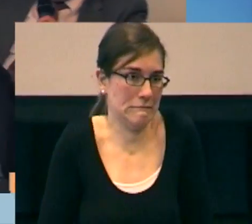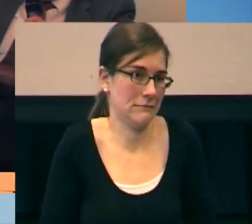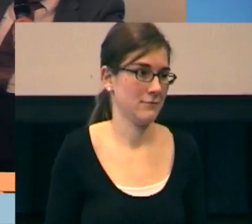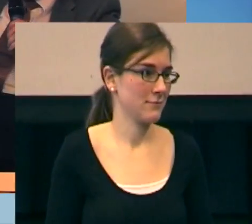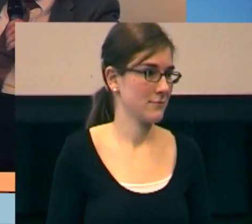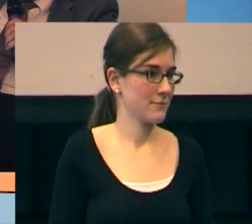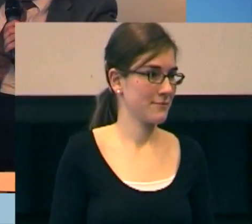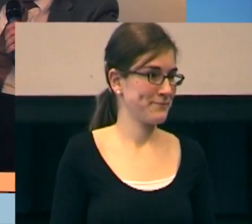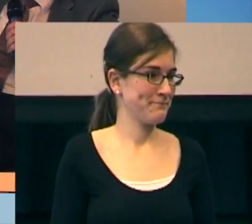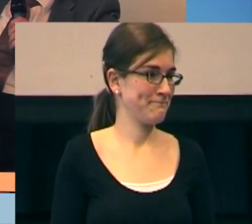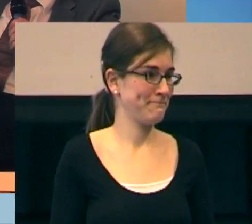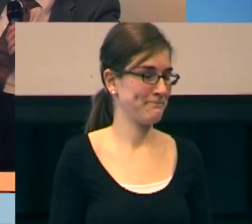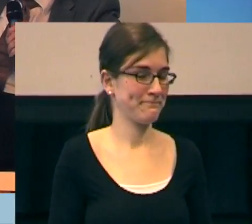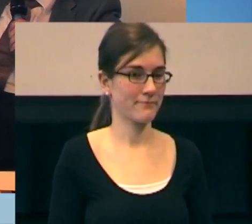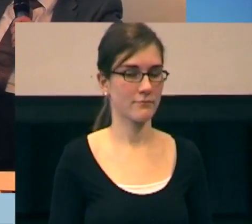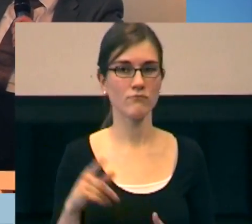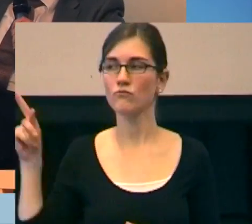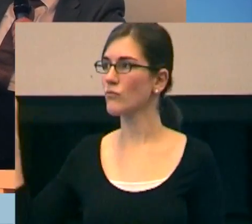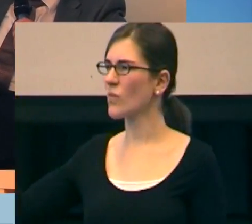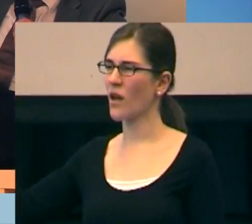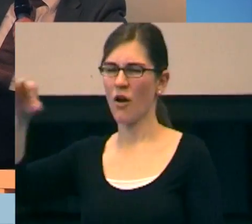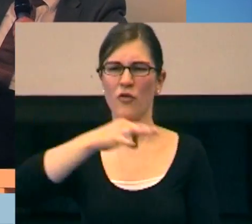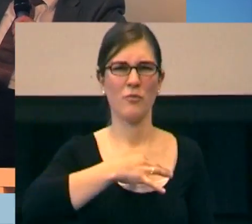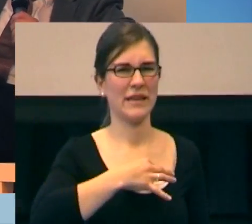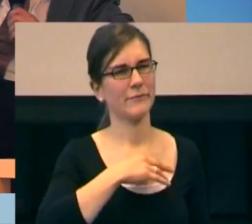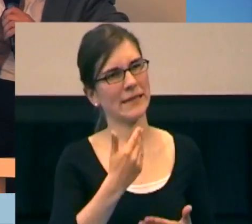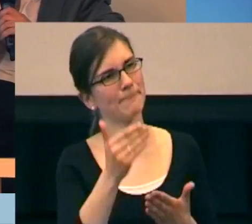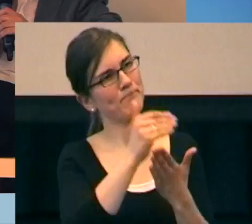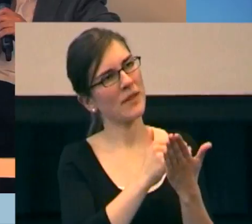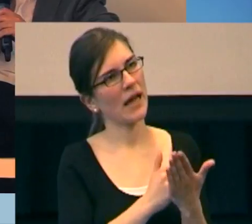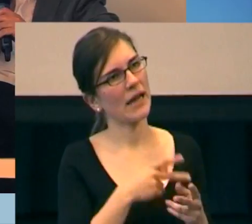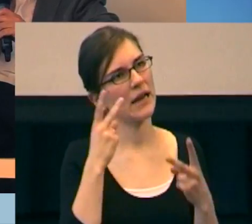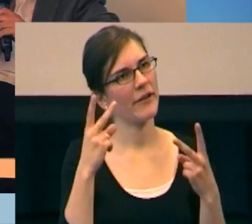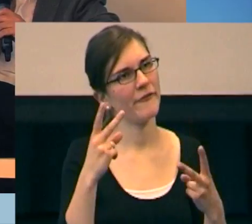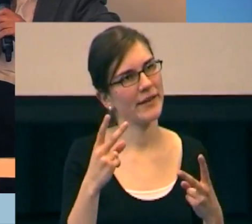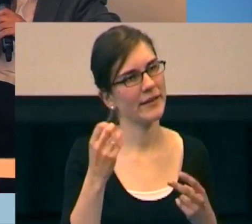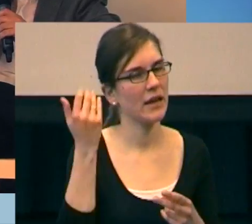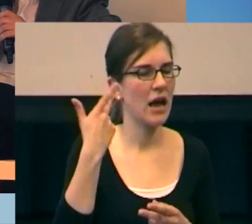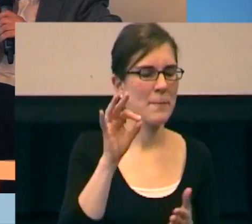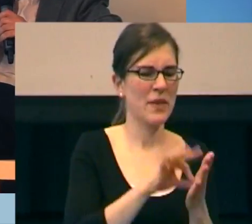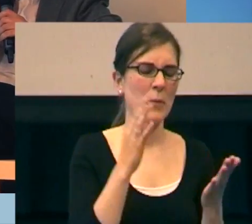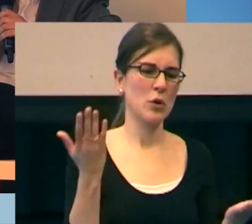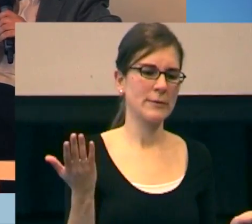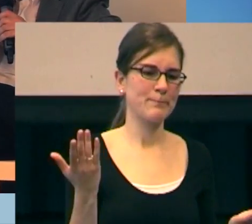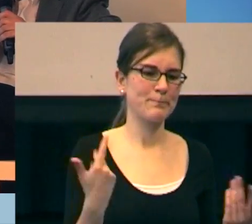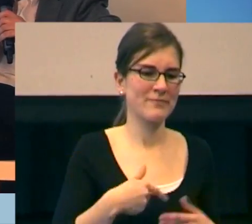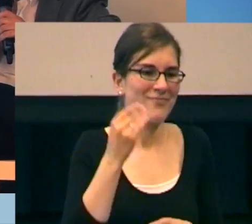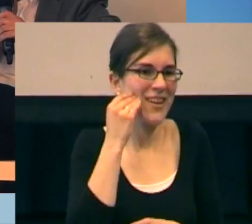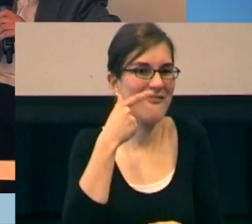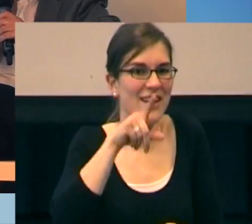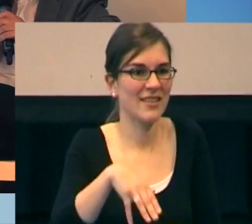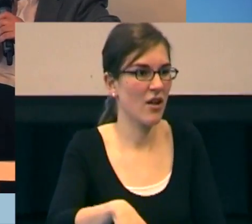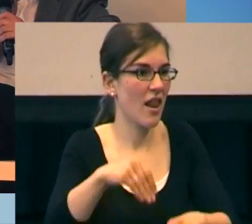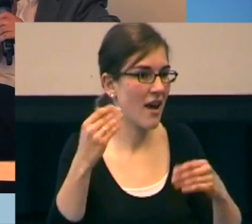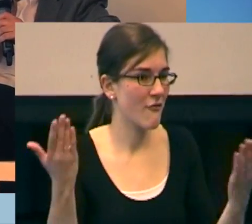was mir vielleicht als Faustregel wichtig ist weil der Punkt ist natürlich immer wann soll ich überhaupt anfangen